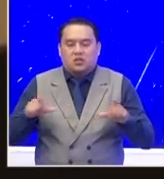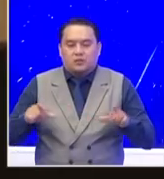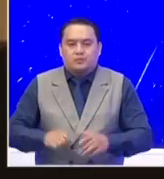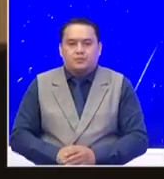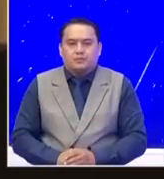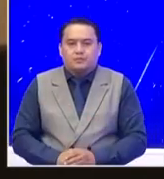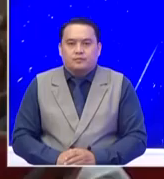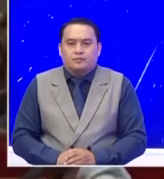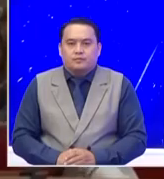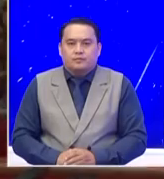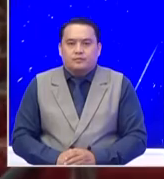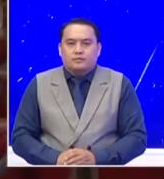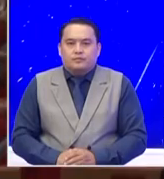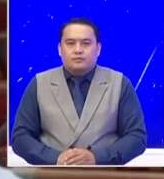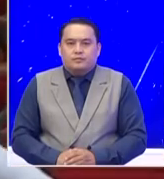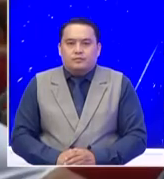театры.